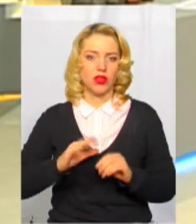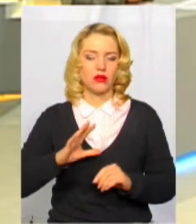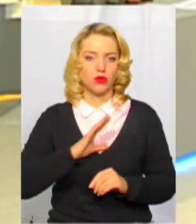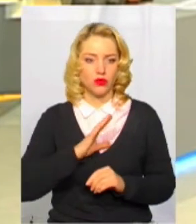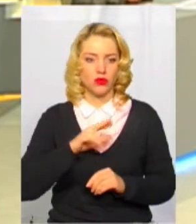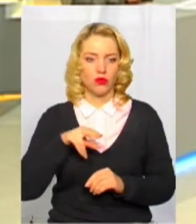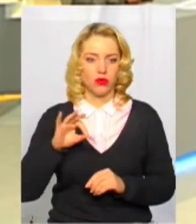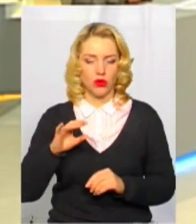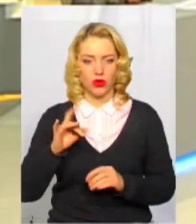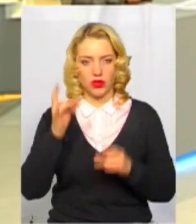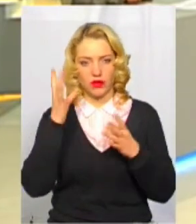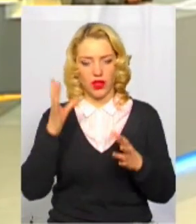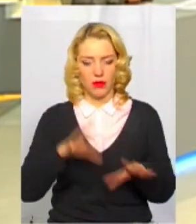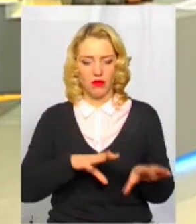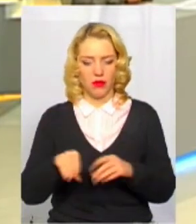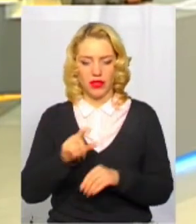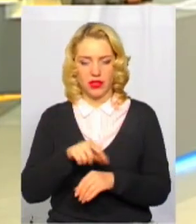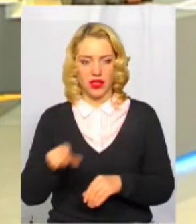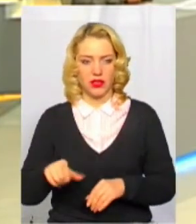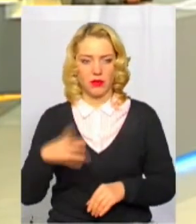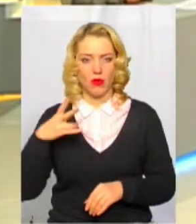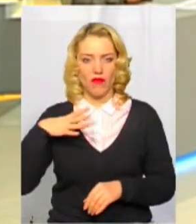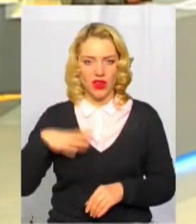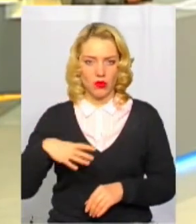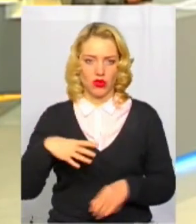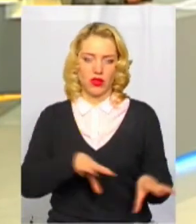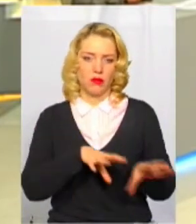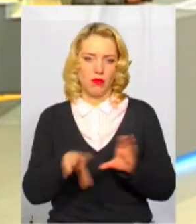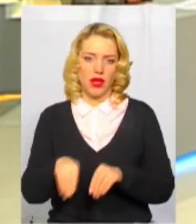по цивільним переселенцям, вимушено переселеним особам.